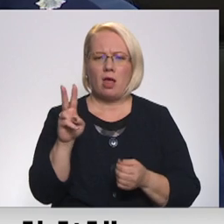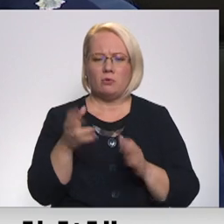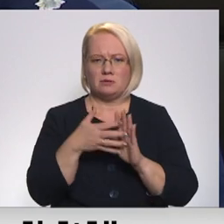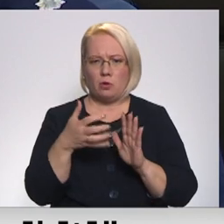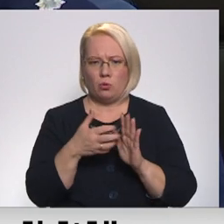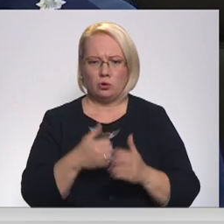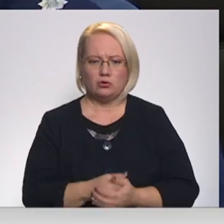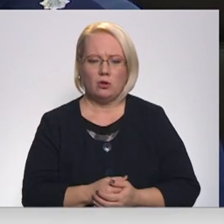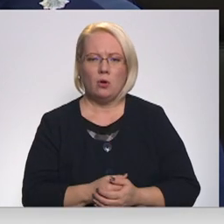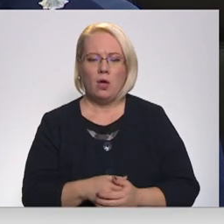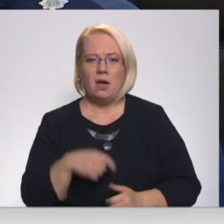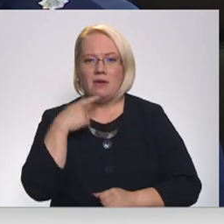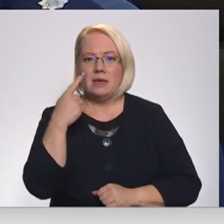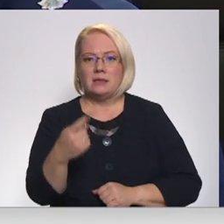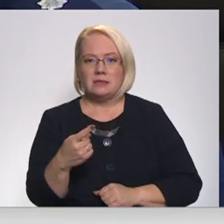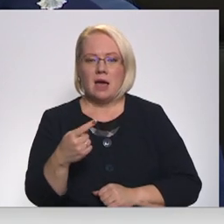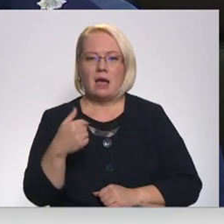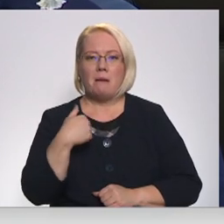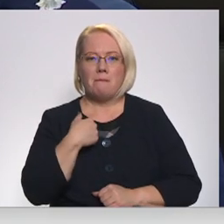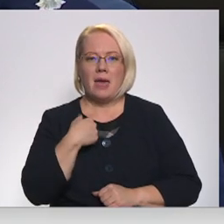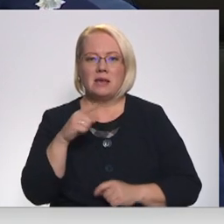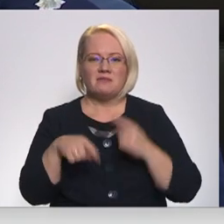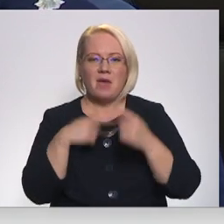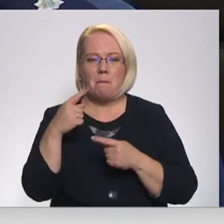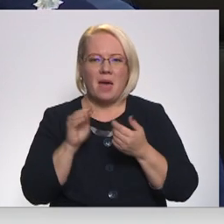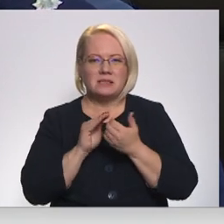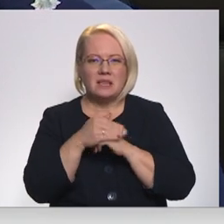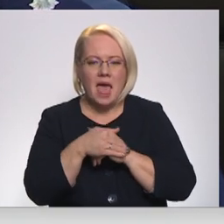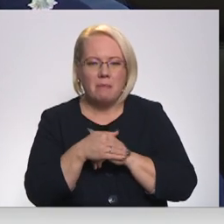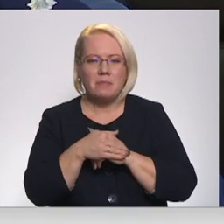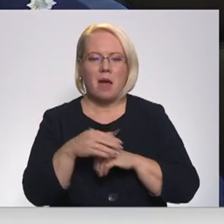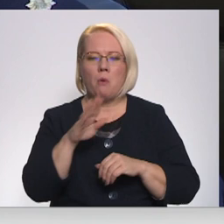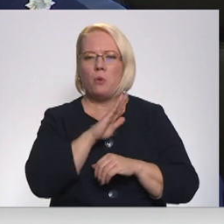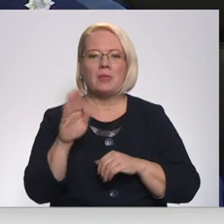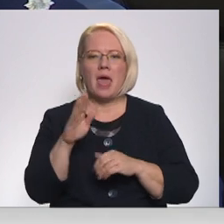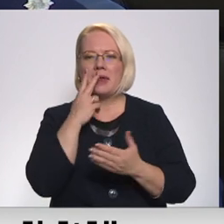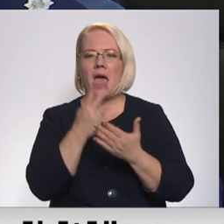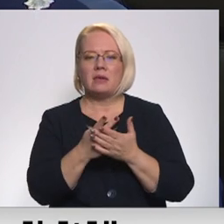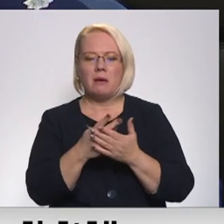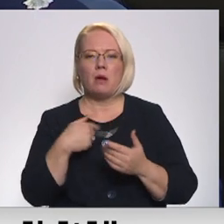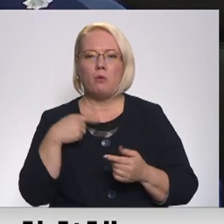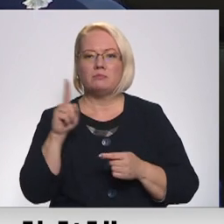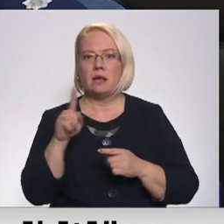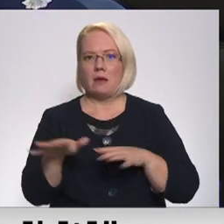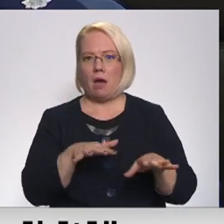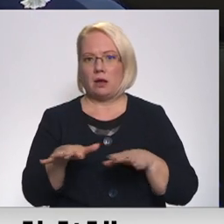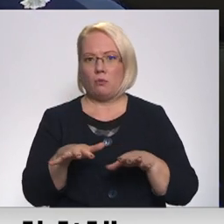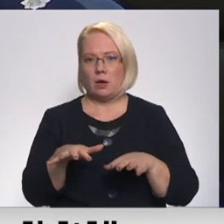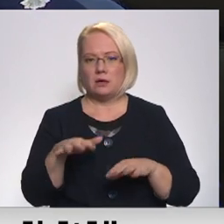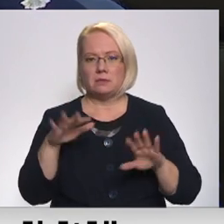Ļoti iespējams, ka mēs kā strauls bāžam galvu smiltīs un nereaģējam uz to, kas mums ir jārēģē, un,